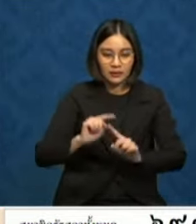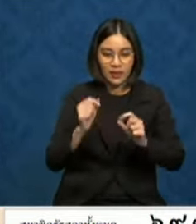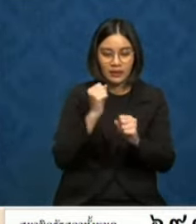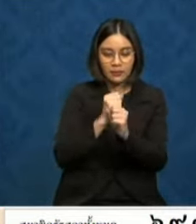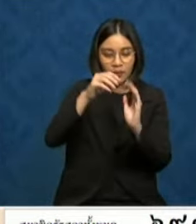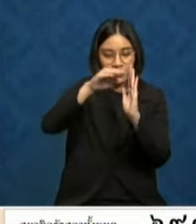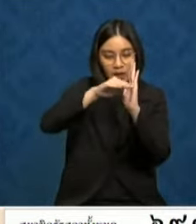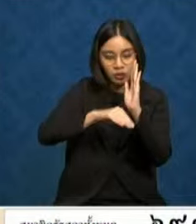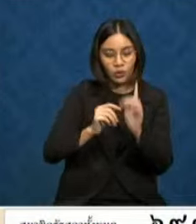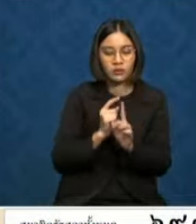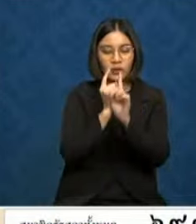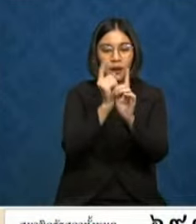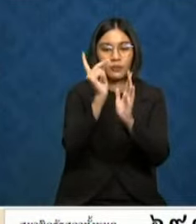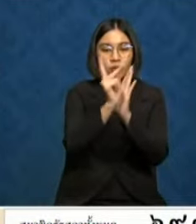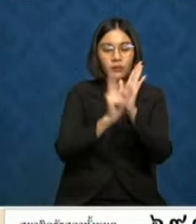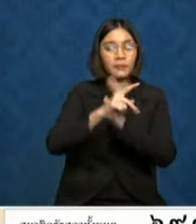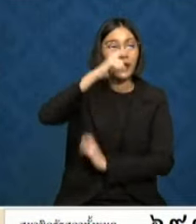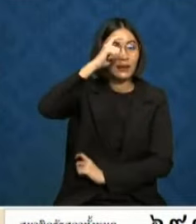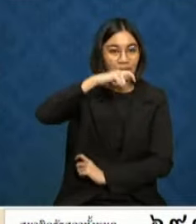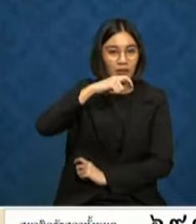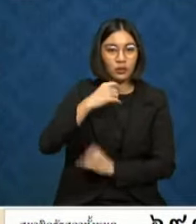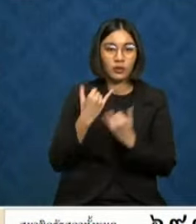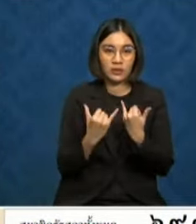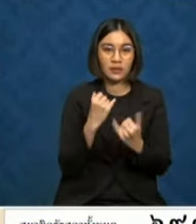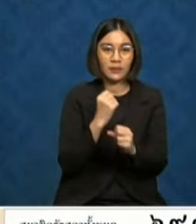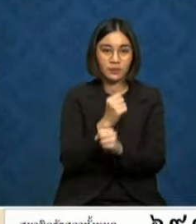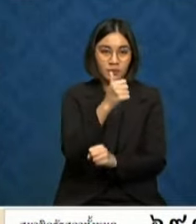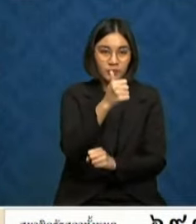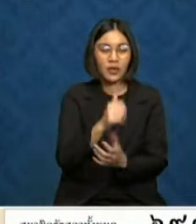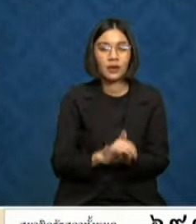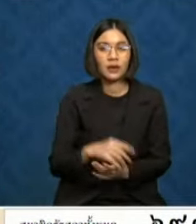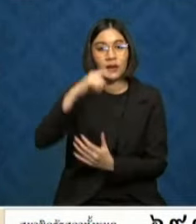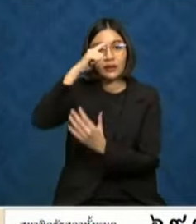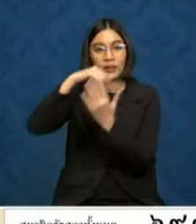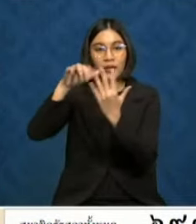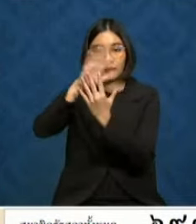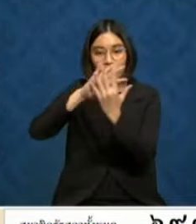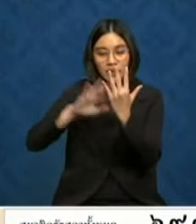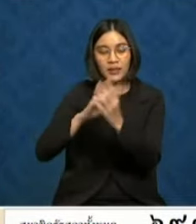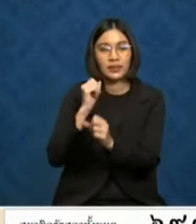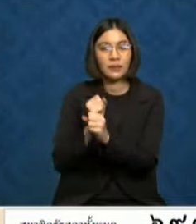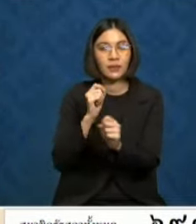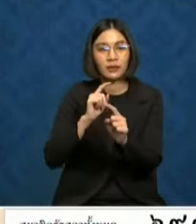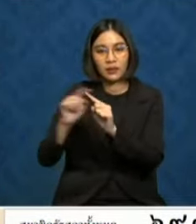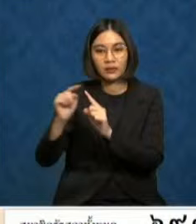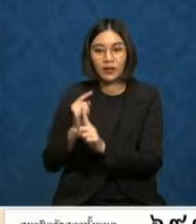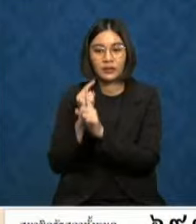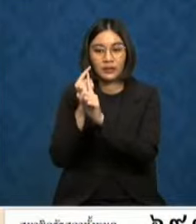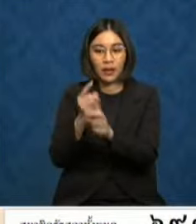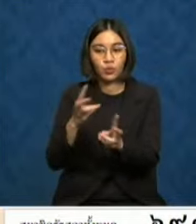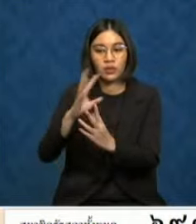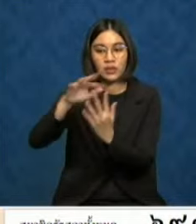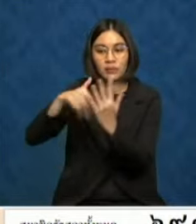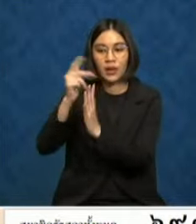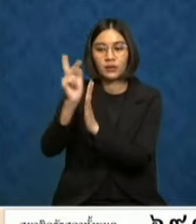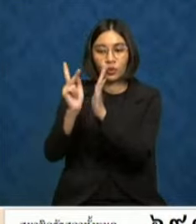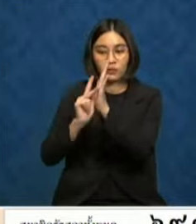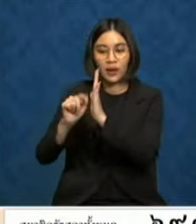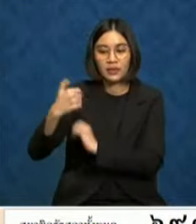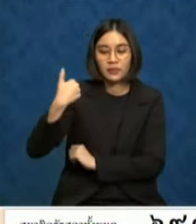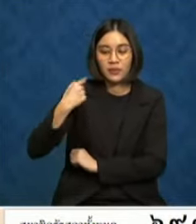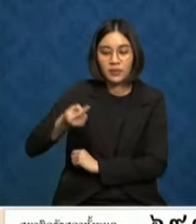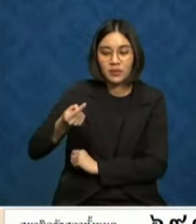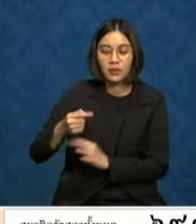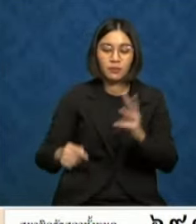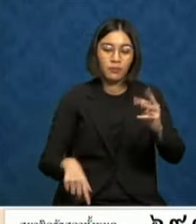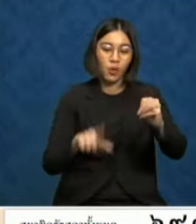การตามกฎหมายของไทยที่เราทำได้นะคะและประเทศไทยเราสามารถดำเนินการได้ตามกรอบกฎหมายที่เรามีอยู่กล่าว